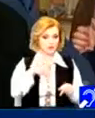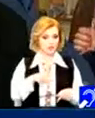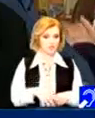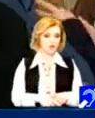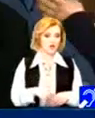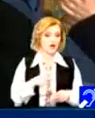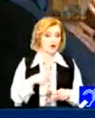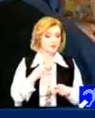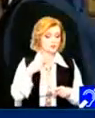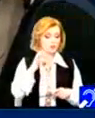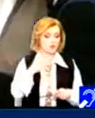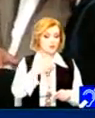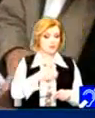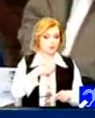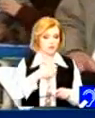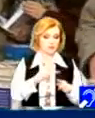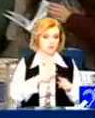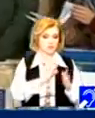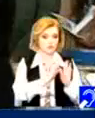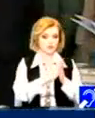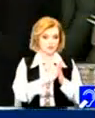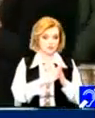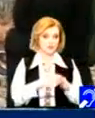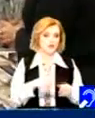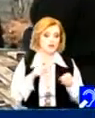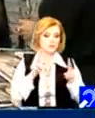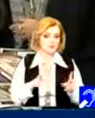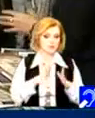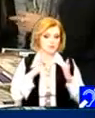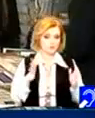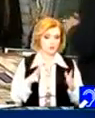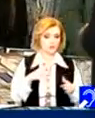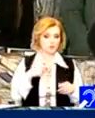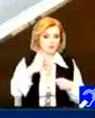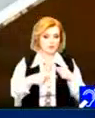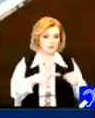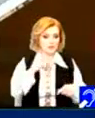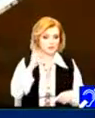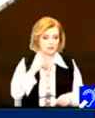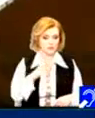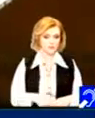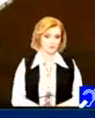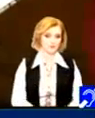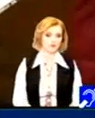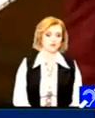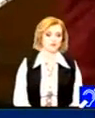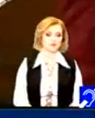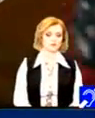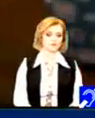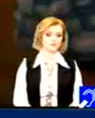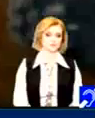importanța acestei colecții, în special pentru tânăra generație. Fiecare din cărțile acestea trebuie privită, dacă vreți, ca un fel de